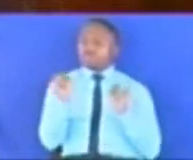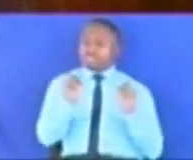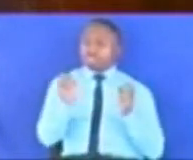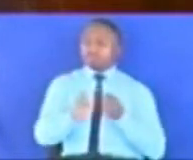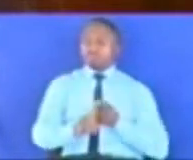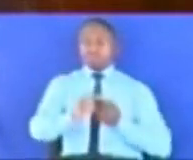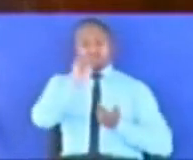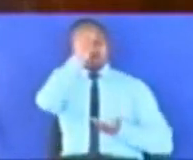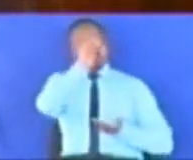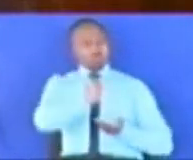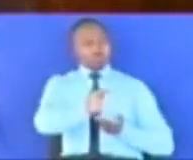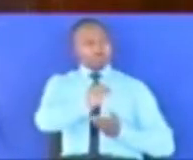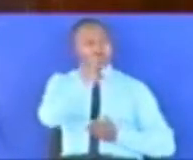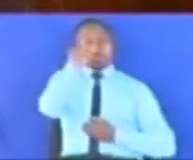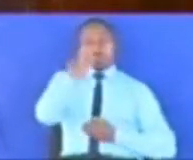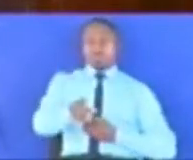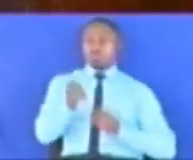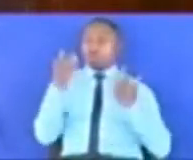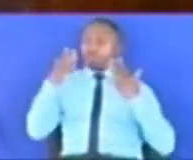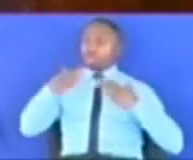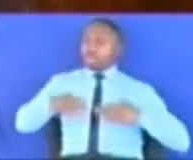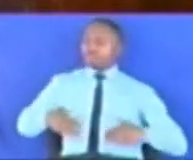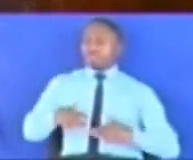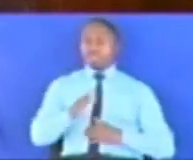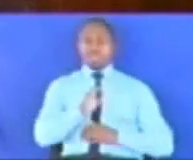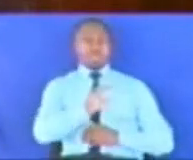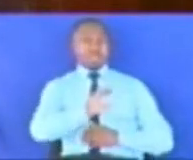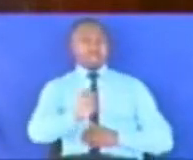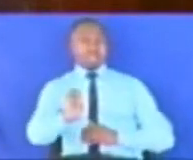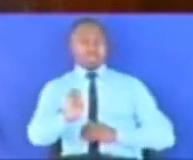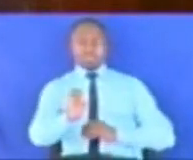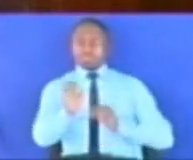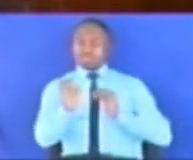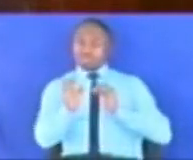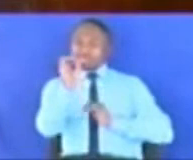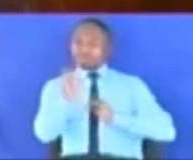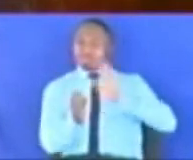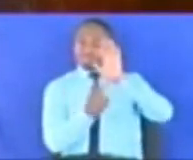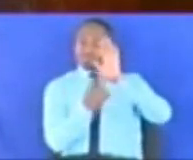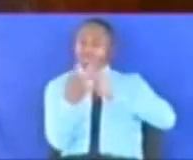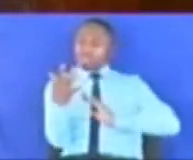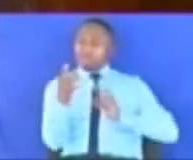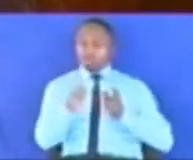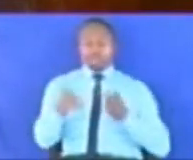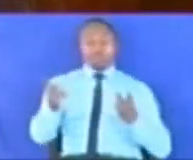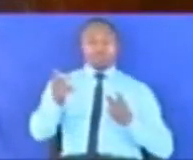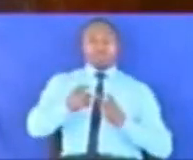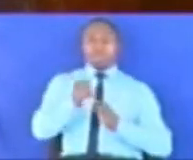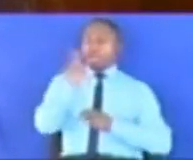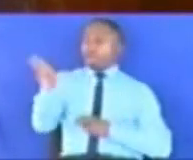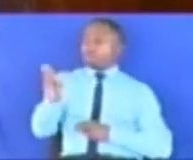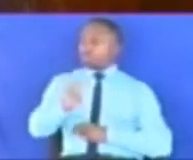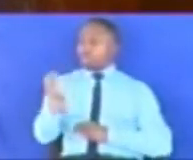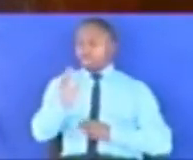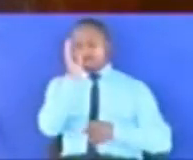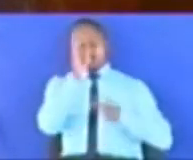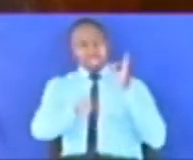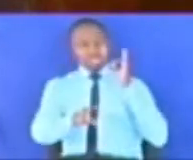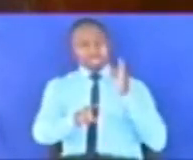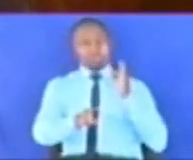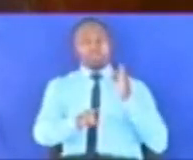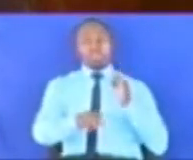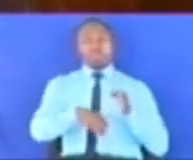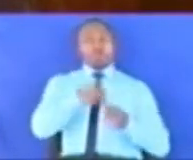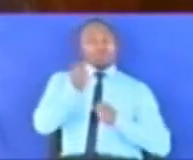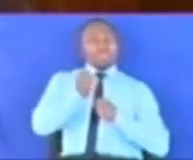yenye upungufu wa watumishi wa sekta afya takribani 75%, ikifuatwa na halmashauri ya wilaya ya Kibiti yenye